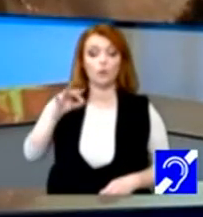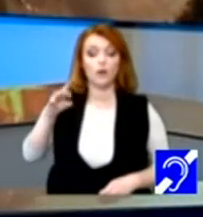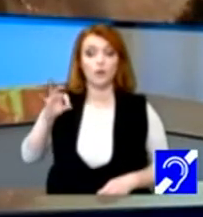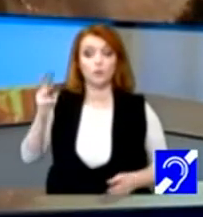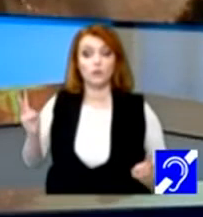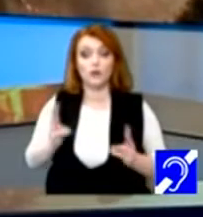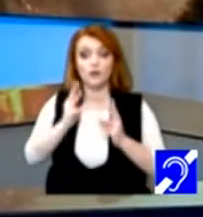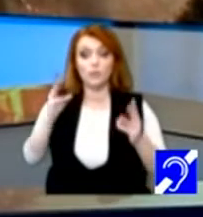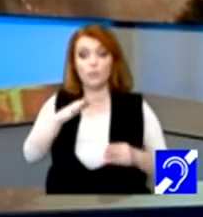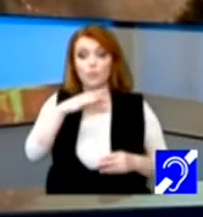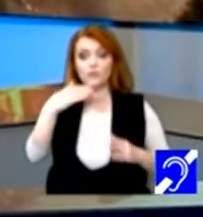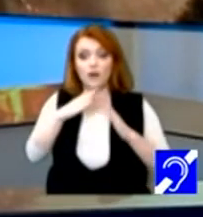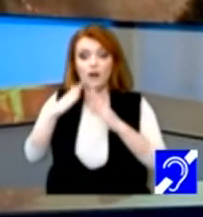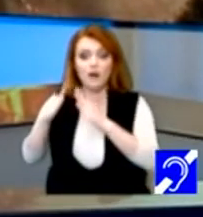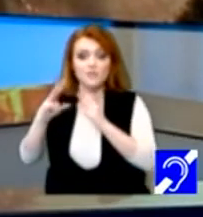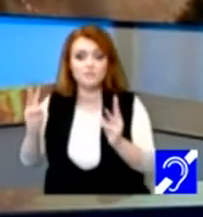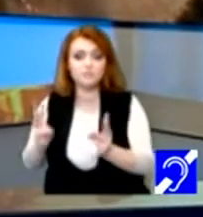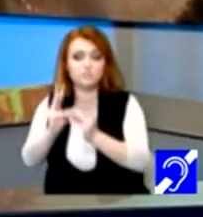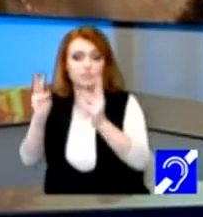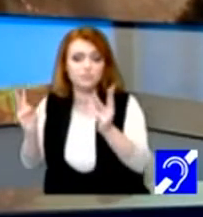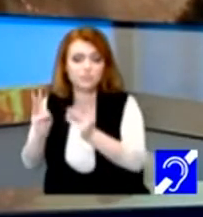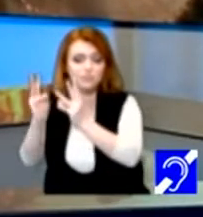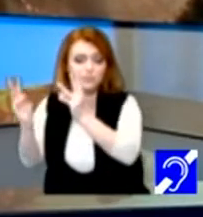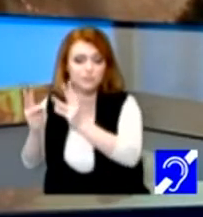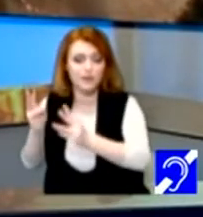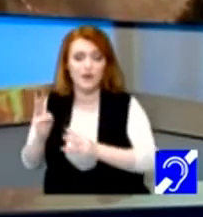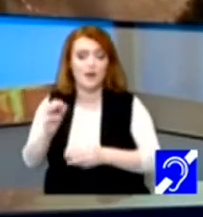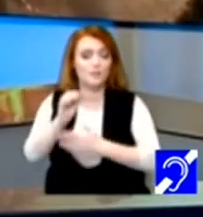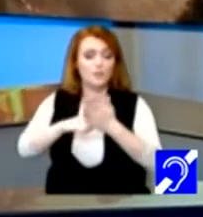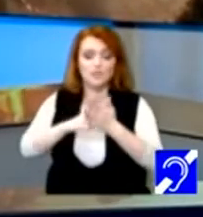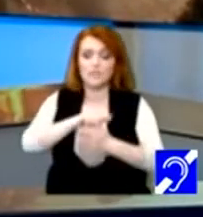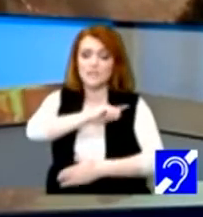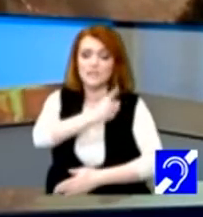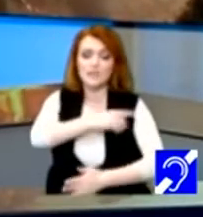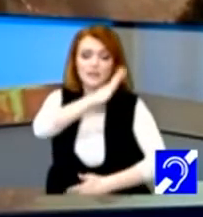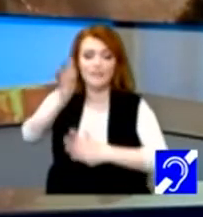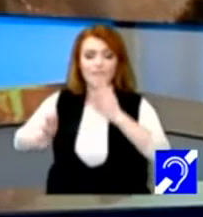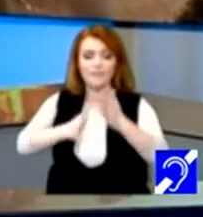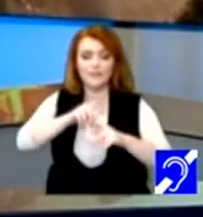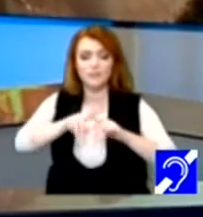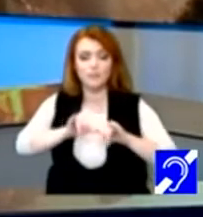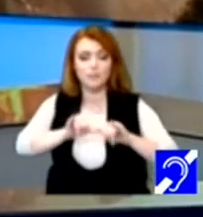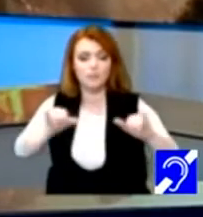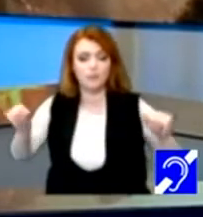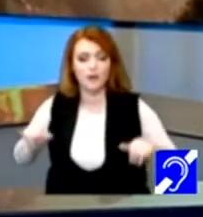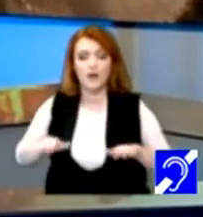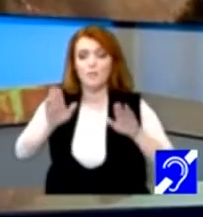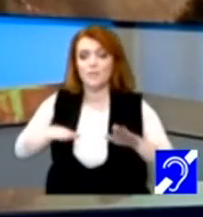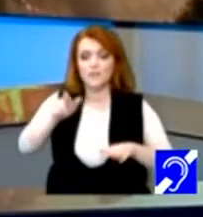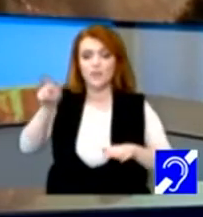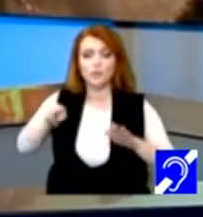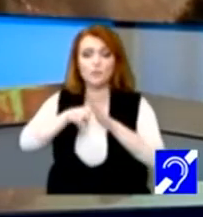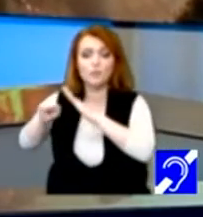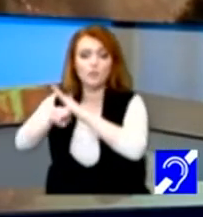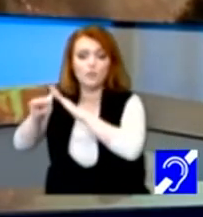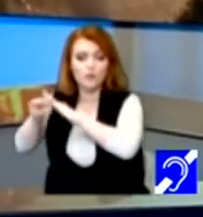flăcări. Sute de locuințe au fost distruse de incendii intensificate de vânturi violente și o secetă fără precedent. Localnicii fug din calea